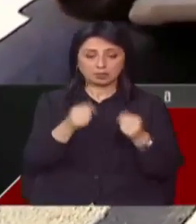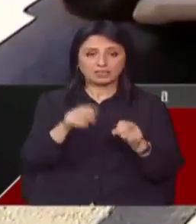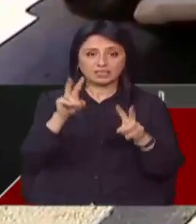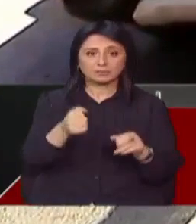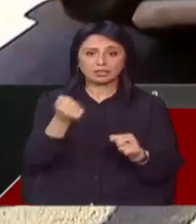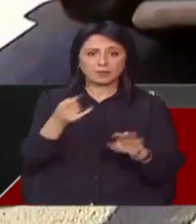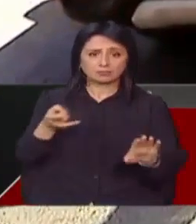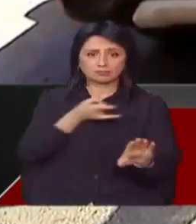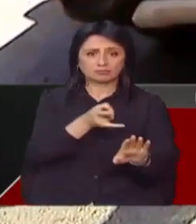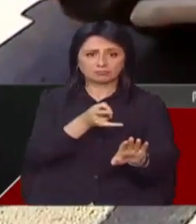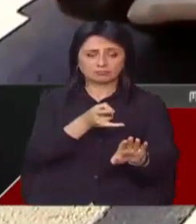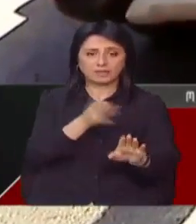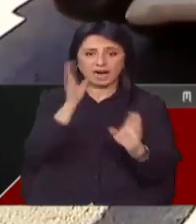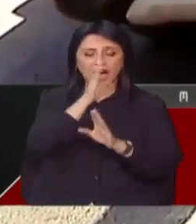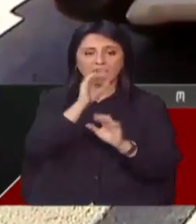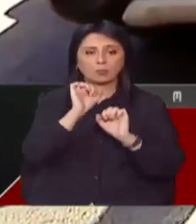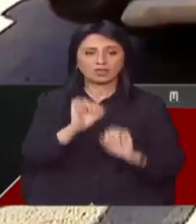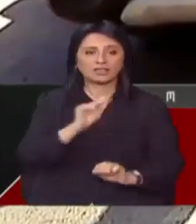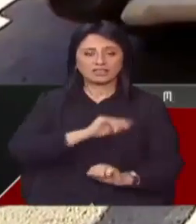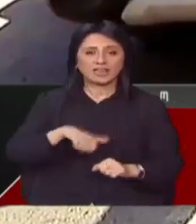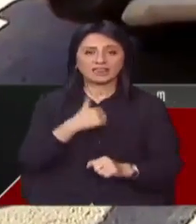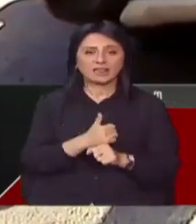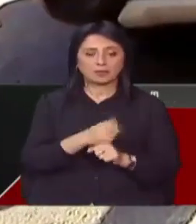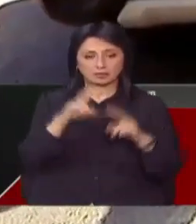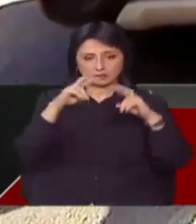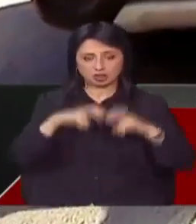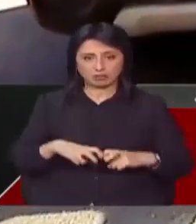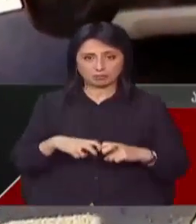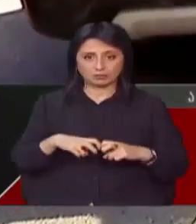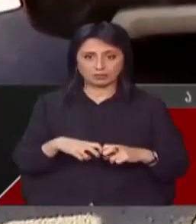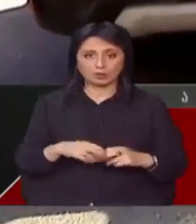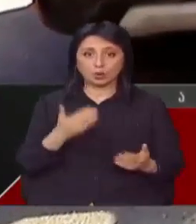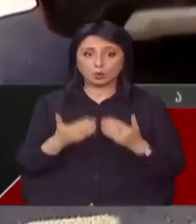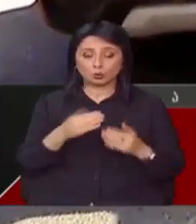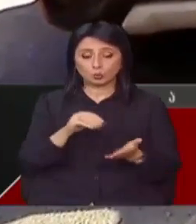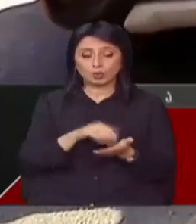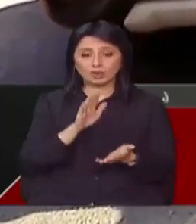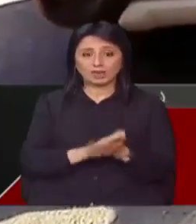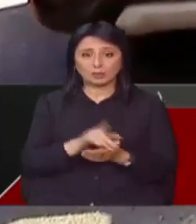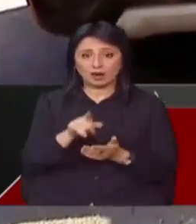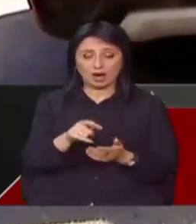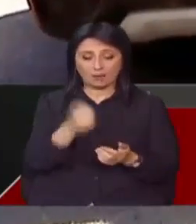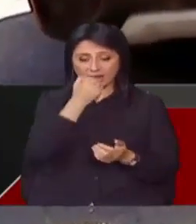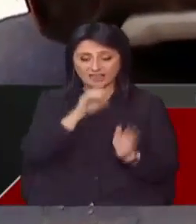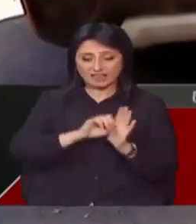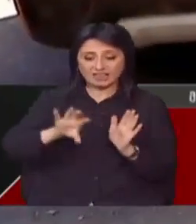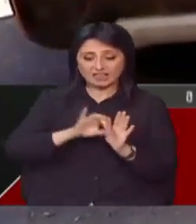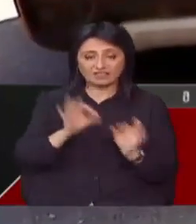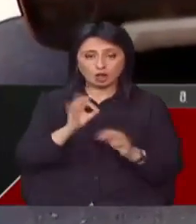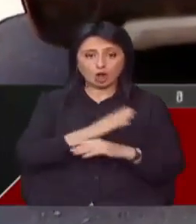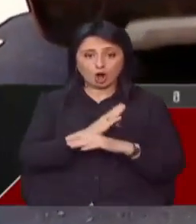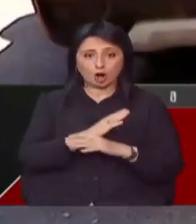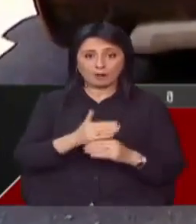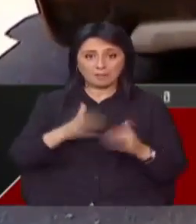სპეციალური ეკიპაჟი გარემოს დაცვის დეპარტამენტის ეკიპაჟი შეამოწმებს და თუ კი დაფიქსირდება, რომ ამდენ ნივთიერების შემცველობა ნორმას